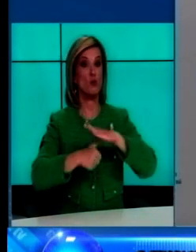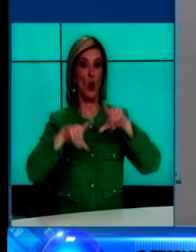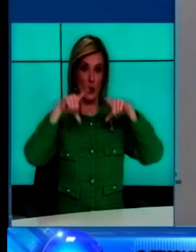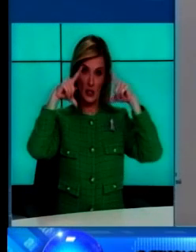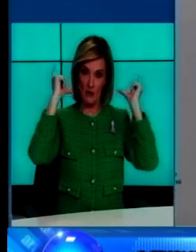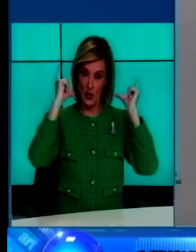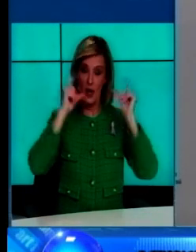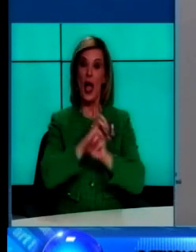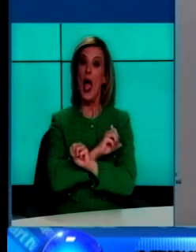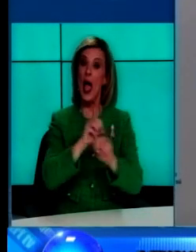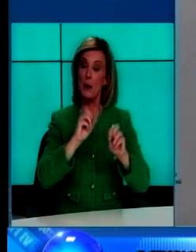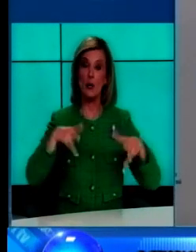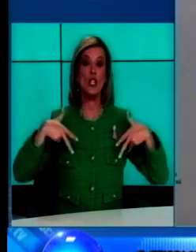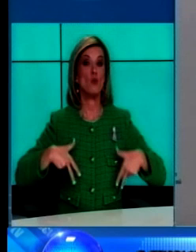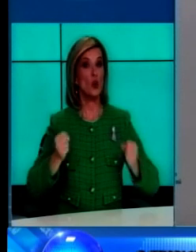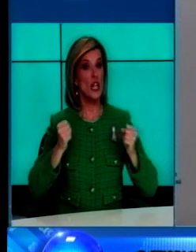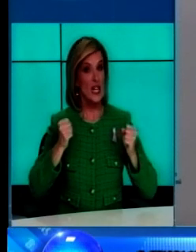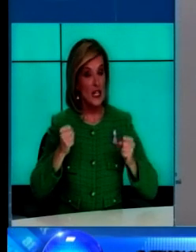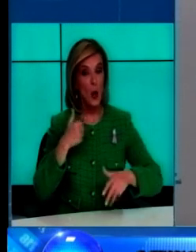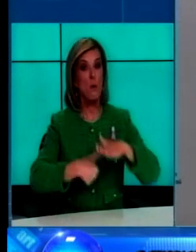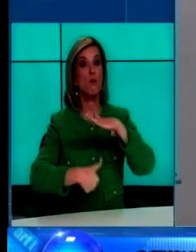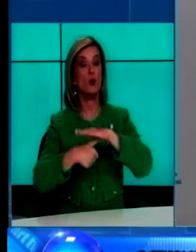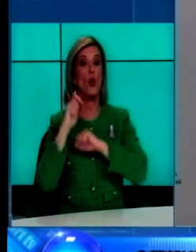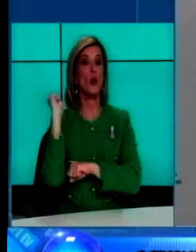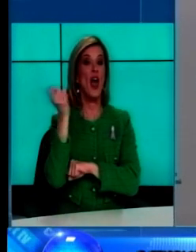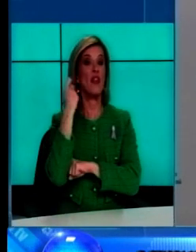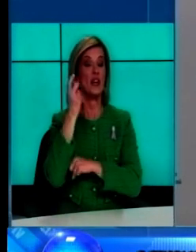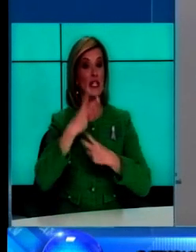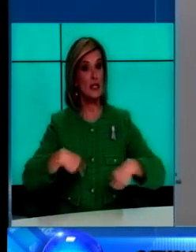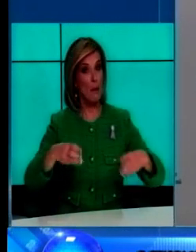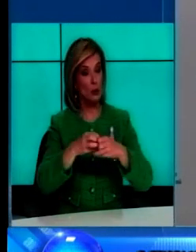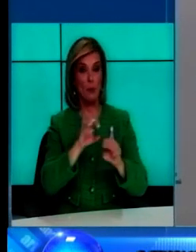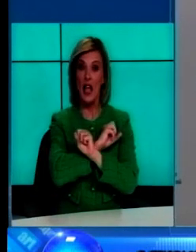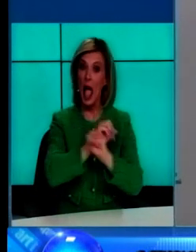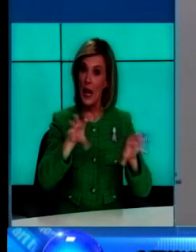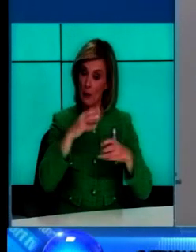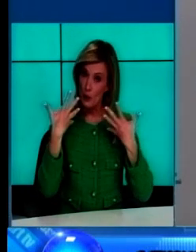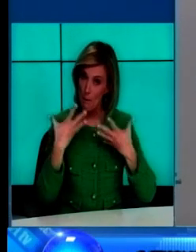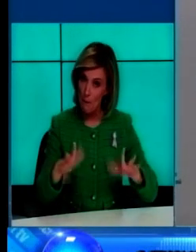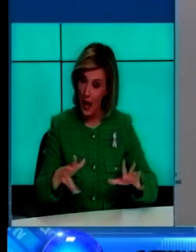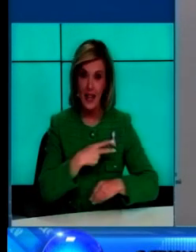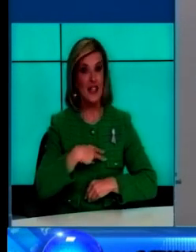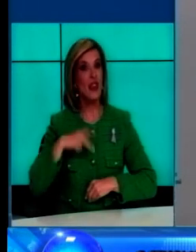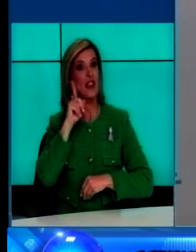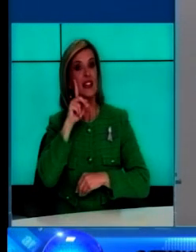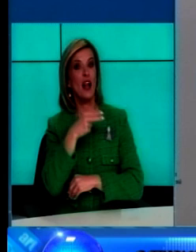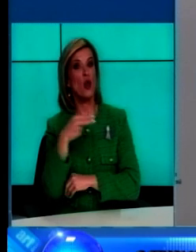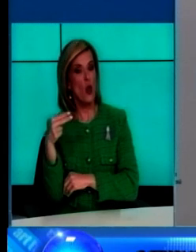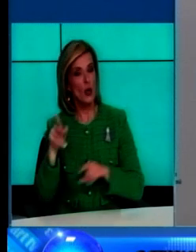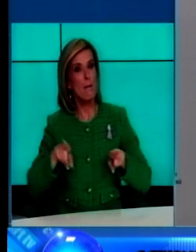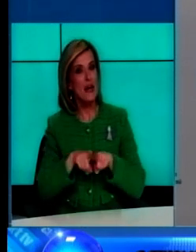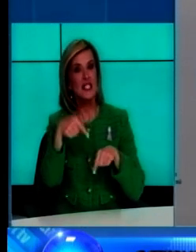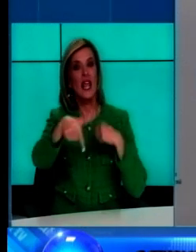στο 34%, δείχνει ένα τεράστιο και καταστροφικότατο τέταρτο κύμα της νόσου, το οποίο συνοδεύεται από